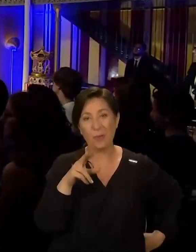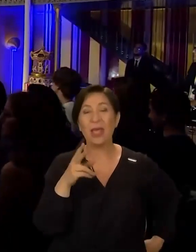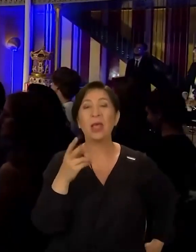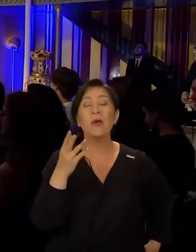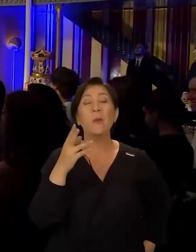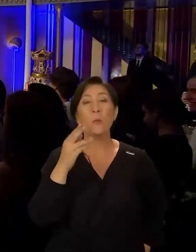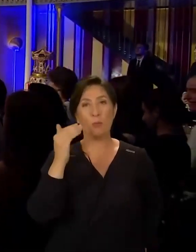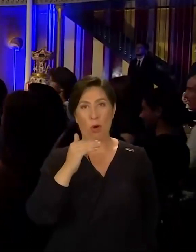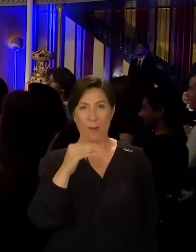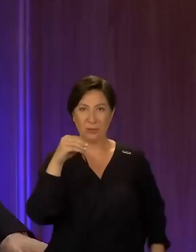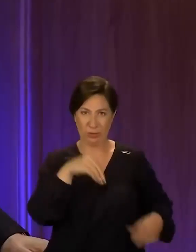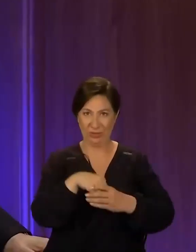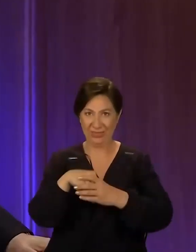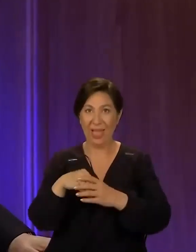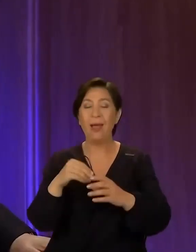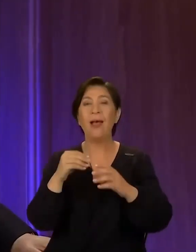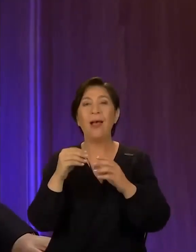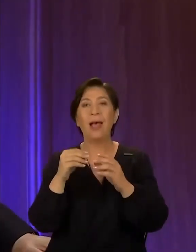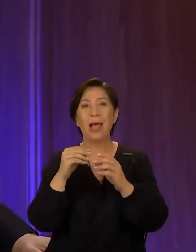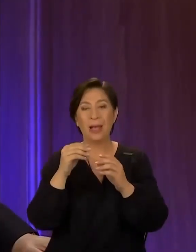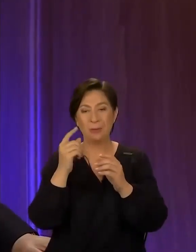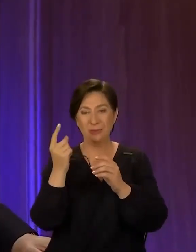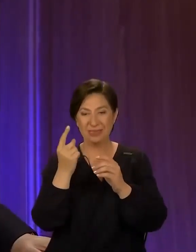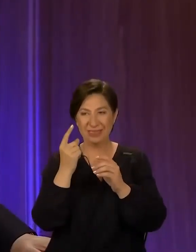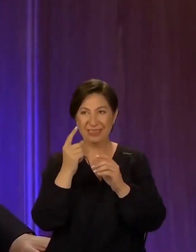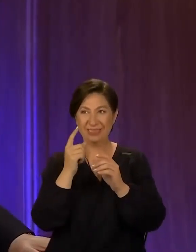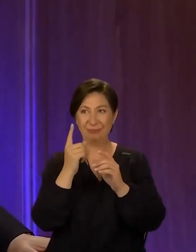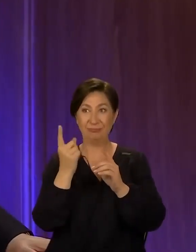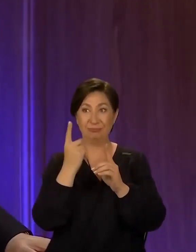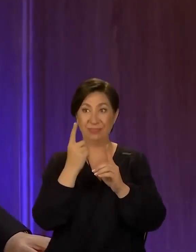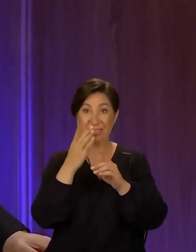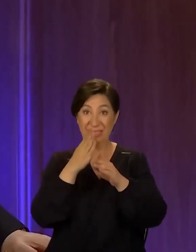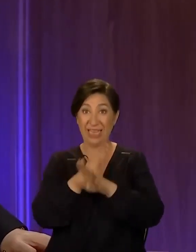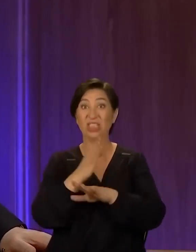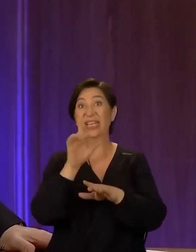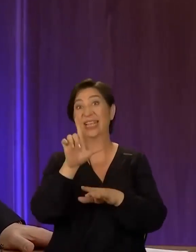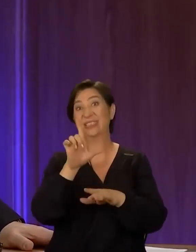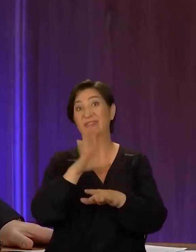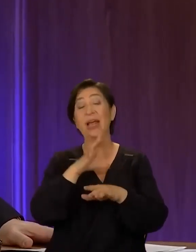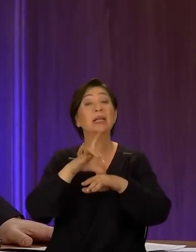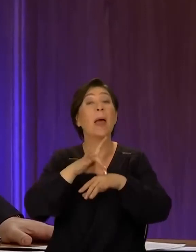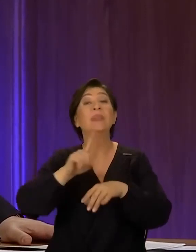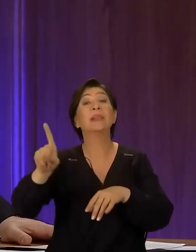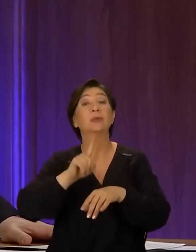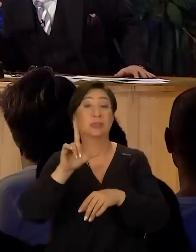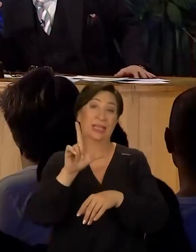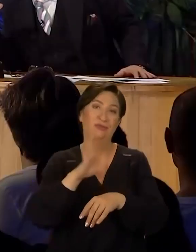bir programda rehab'e ihtiyacı var. Rehab. Rehabilitasyona ihtiyacı